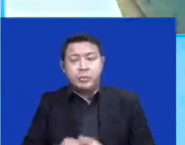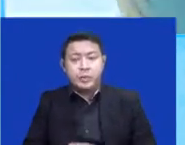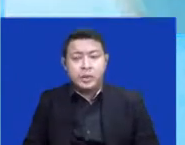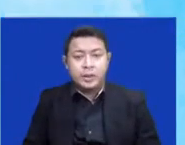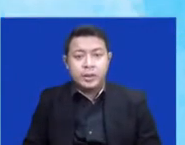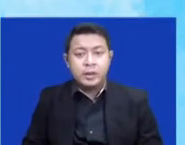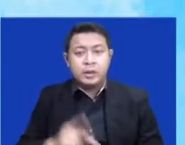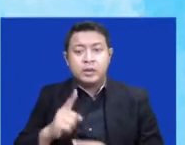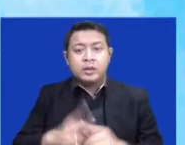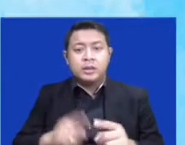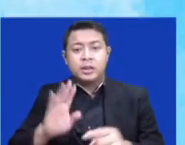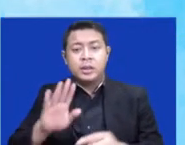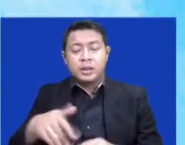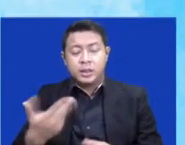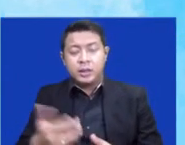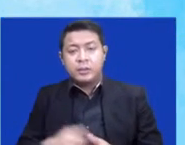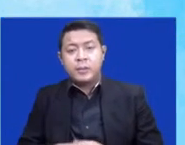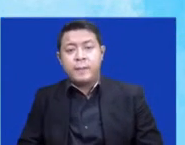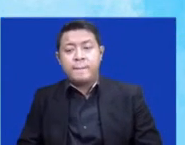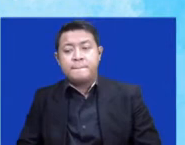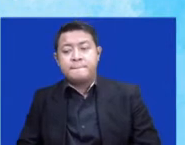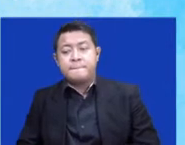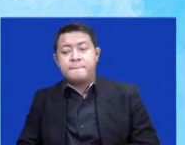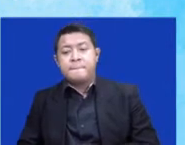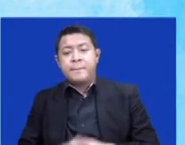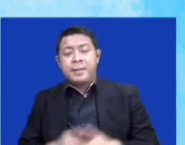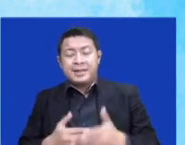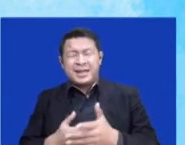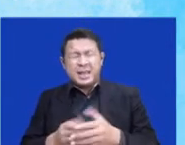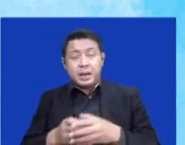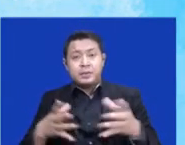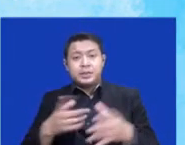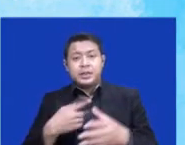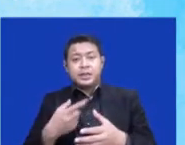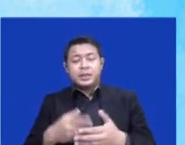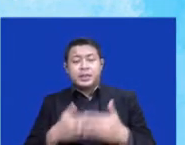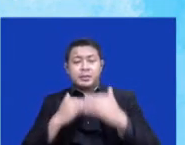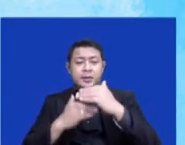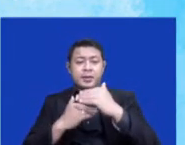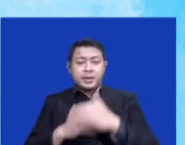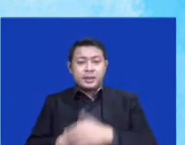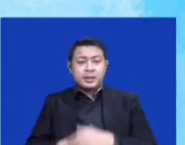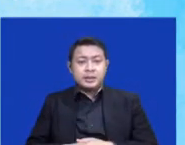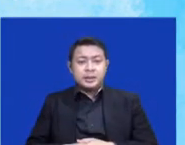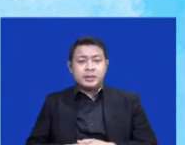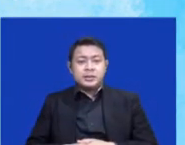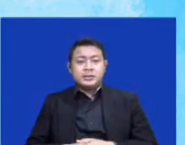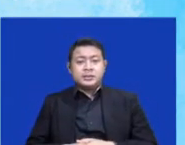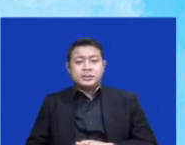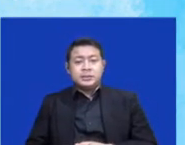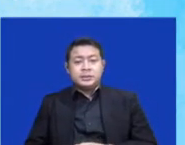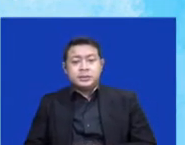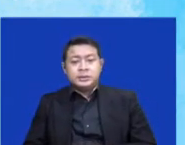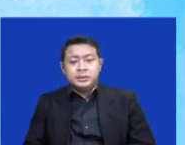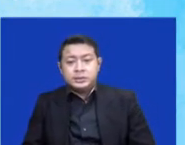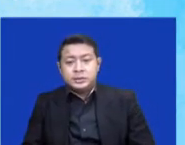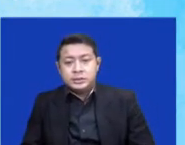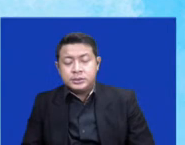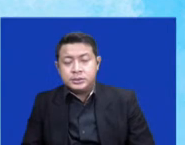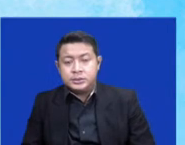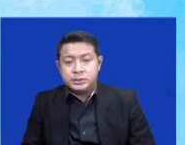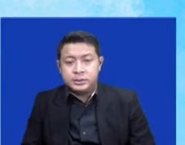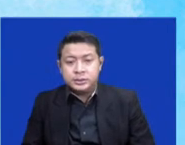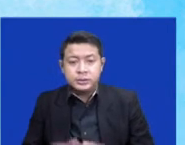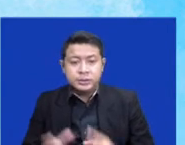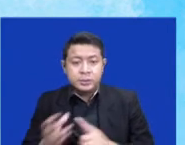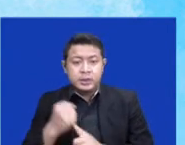1,5 tahun COVID-19 ini. Jadi ini tantangan terbesar kita, membatasi banget ini gerak kita dalam menjangkau gitu